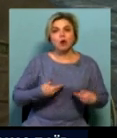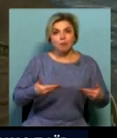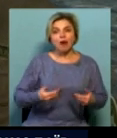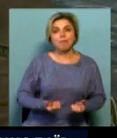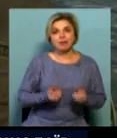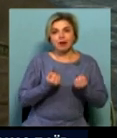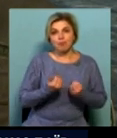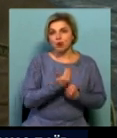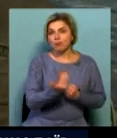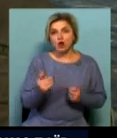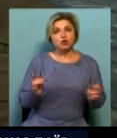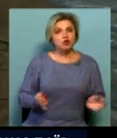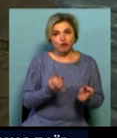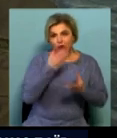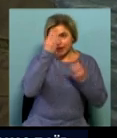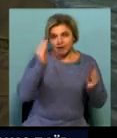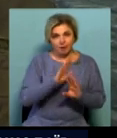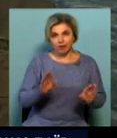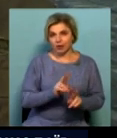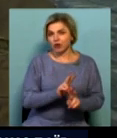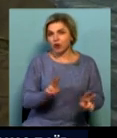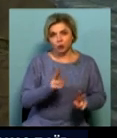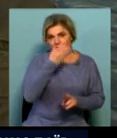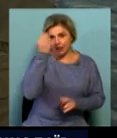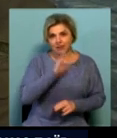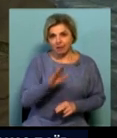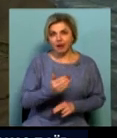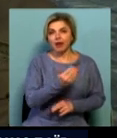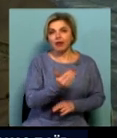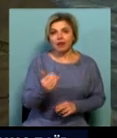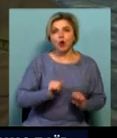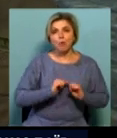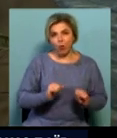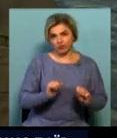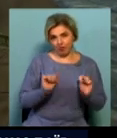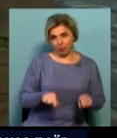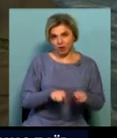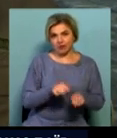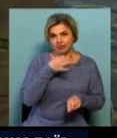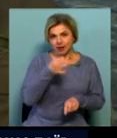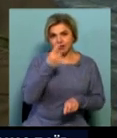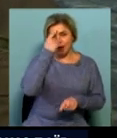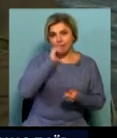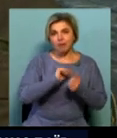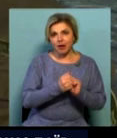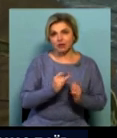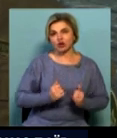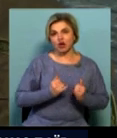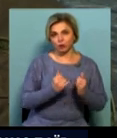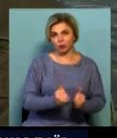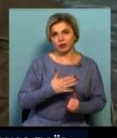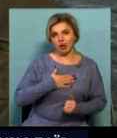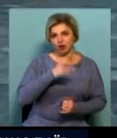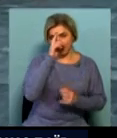не забутий, нічого не забуто. Їх подвиг, можливо так сказати, пам'ятають і шанують в нашій